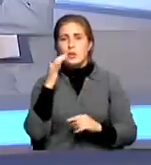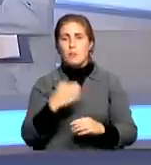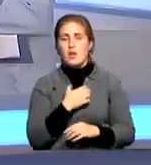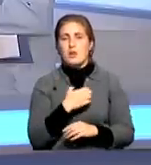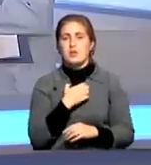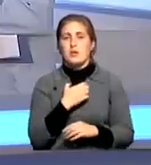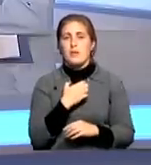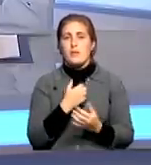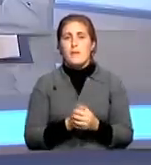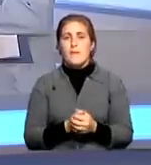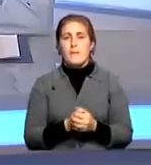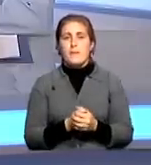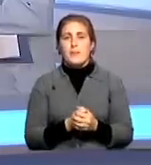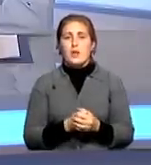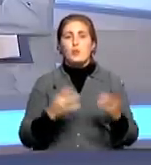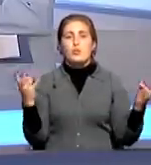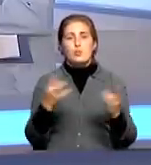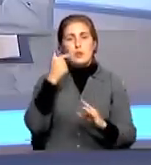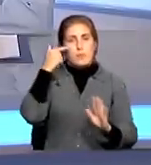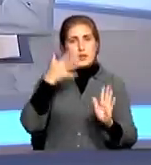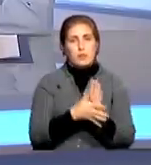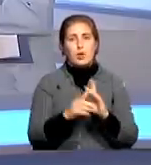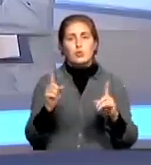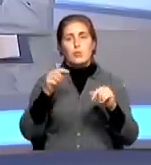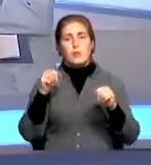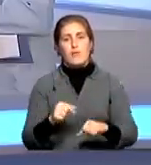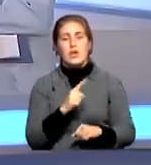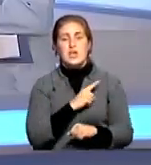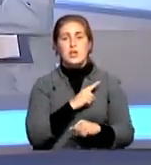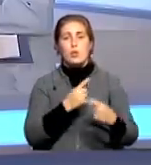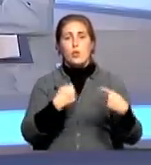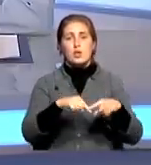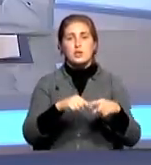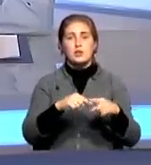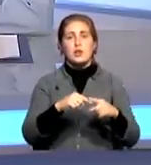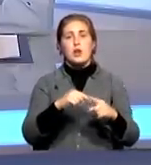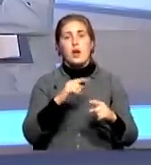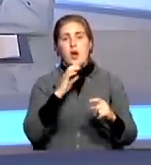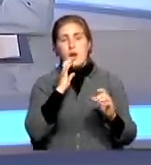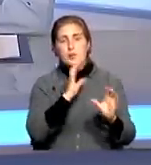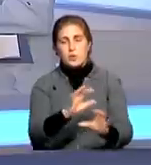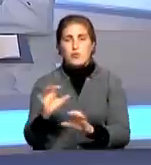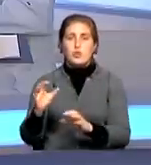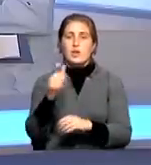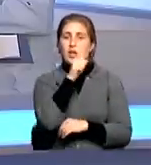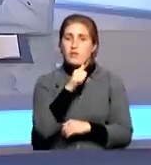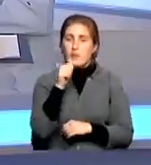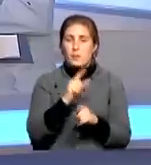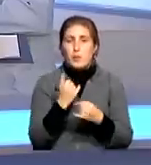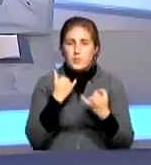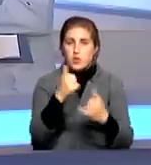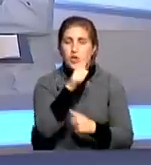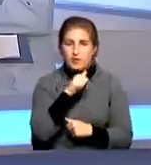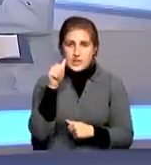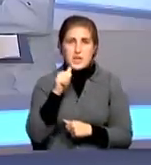Нужно понимать, что правоохранительные органы обеспечивают конфиденциальность обращения и